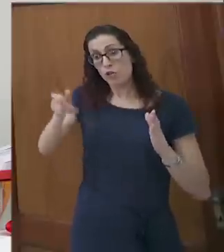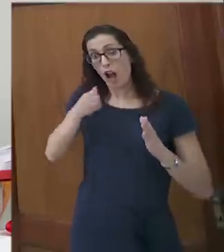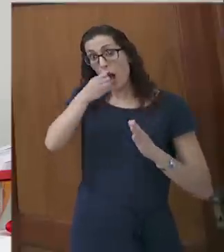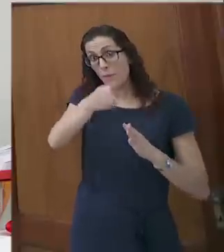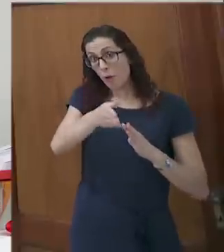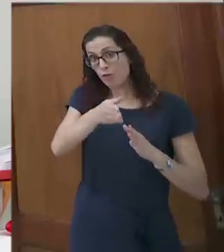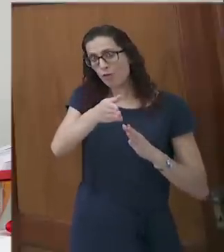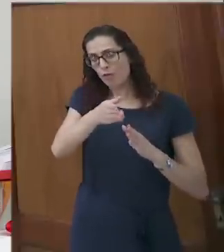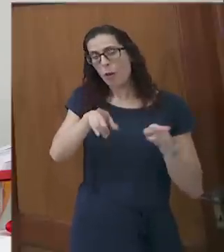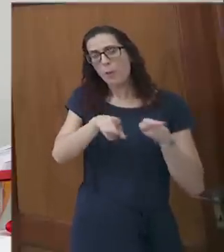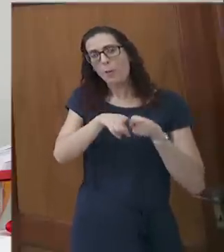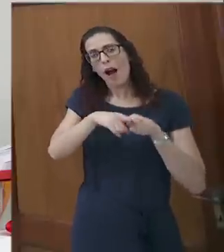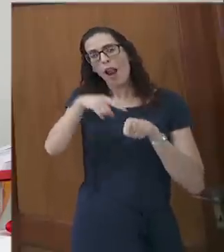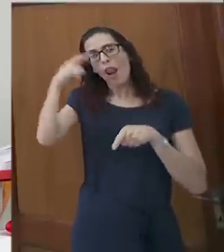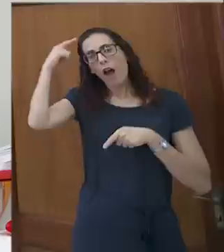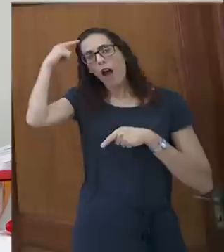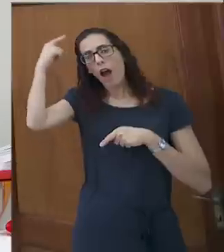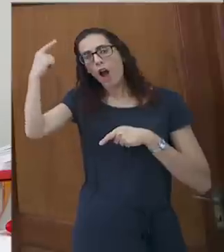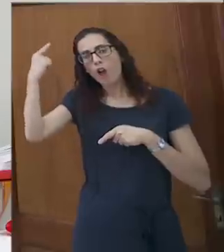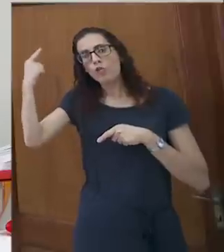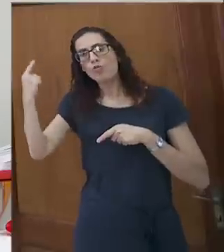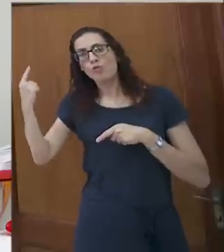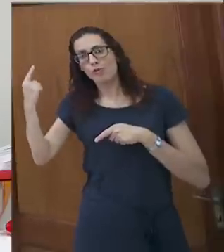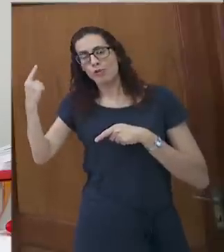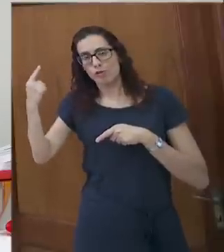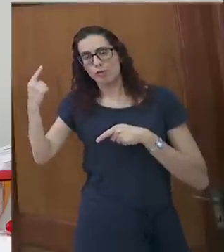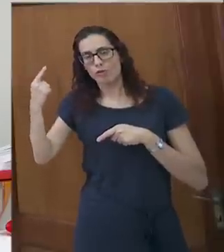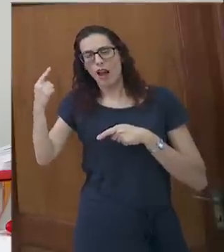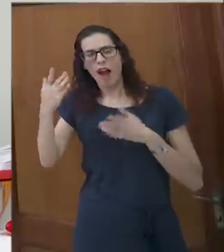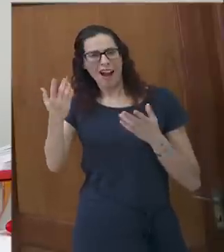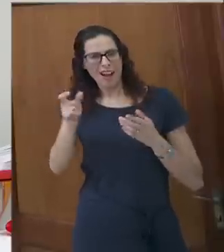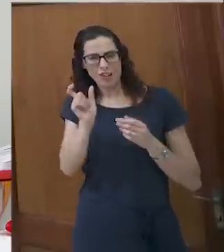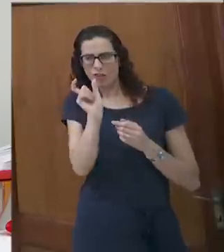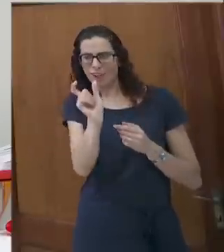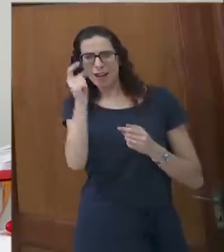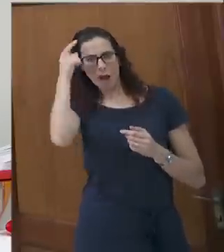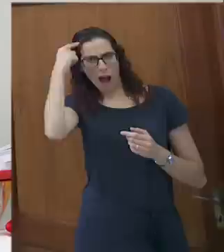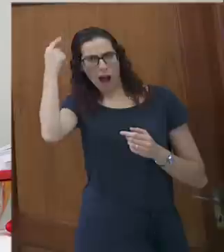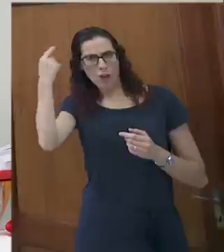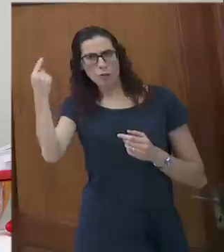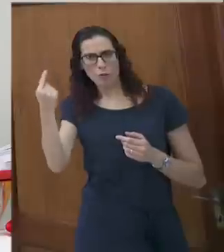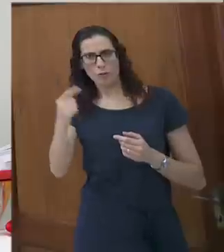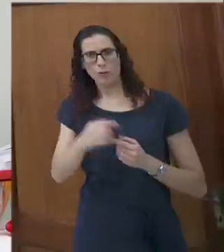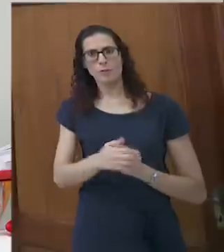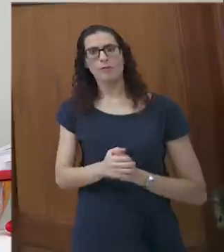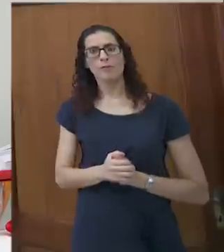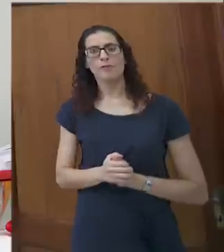u hemm raġuni għax juża din il-kelma. Illa li xu